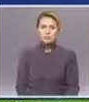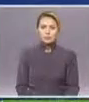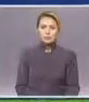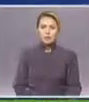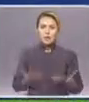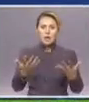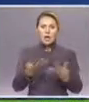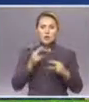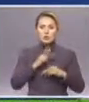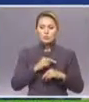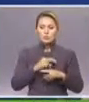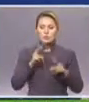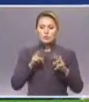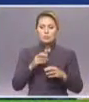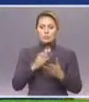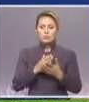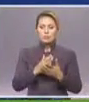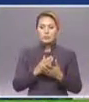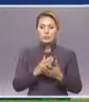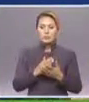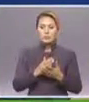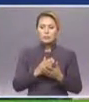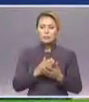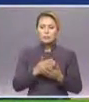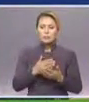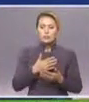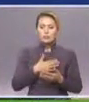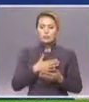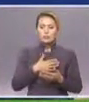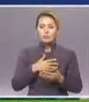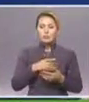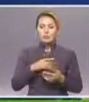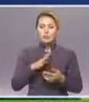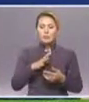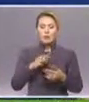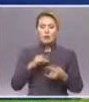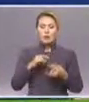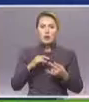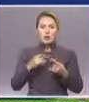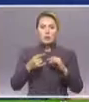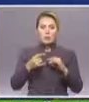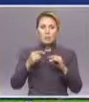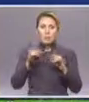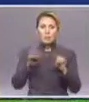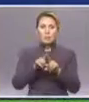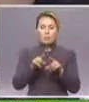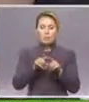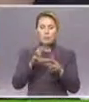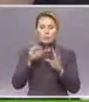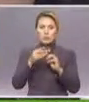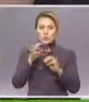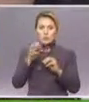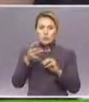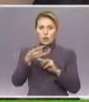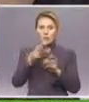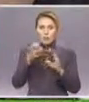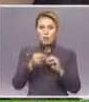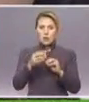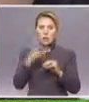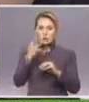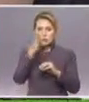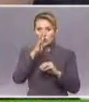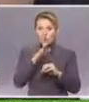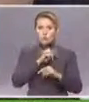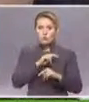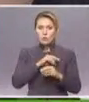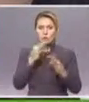Қандай жұмыс іздеп жүрсіз? Платчик, упаковщик, посовщик. Талғат Асылбеков Түрксіб ауданында тұрады. 4 айдан бері бос